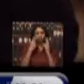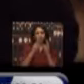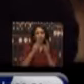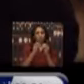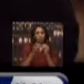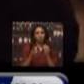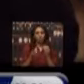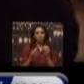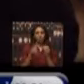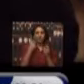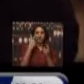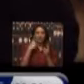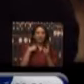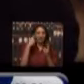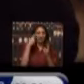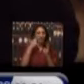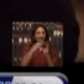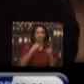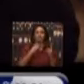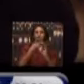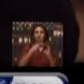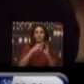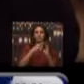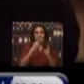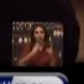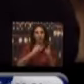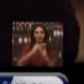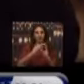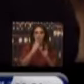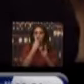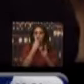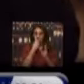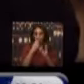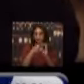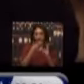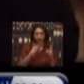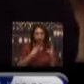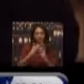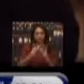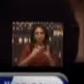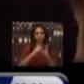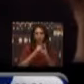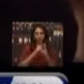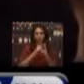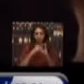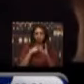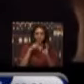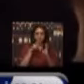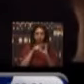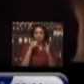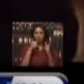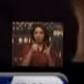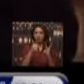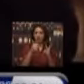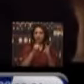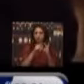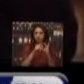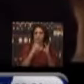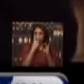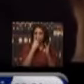أنا أعرف اتنين منهم بس، أعرف جمال عبد الناصر وكنت معجبة بيه جدا